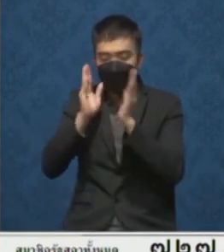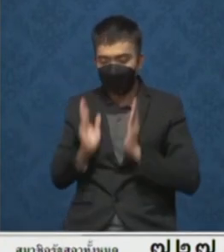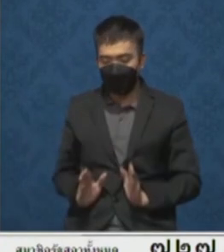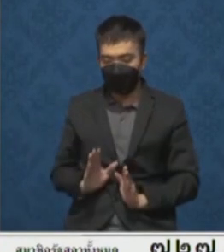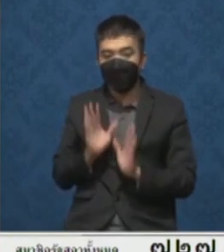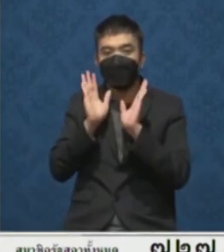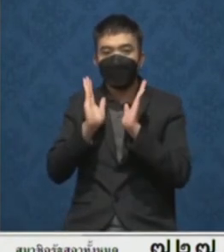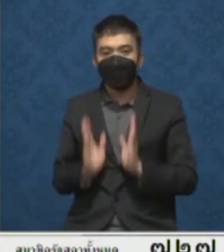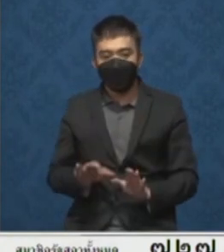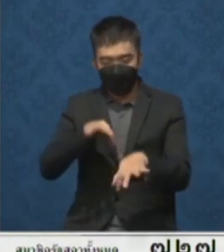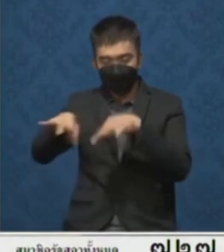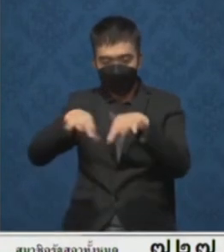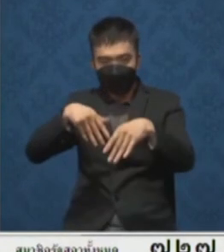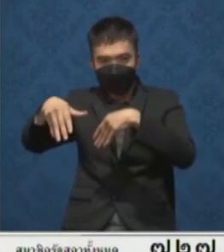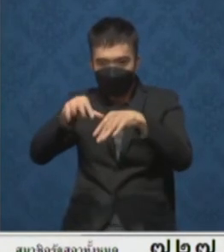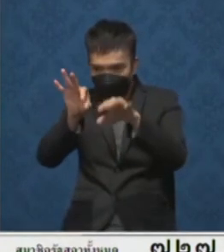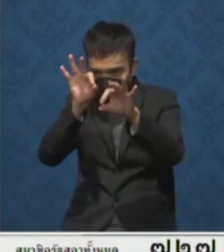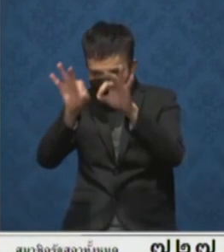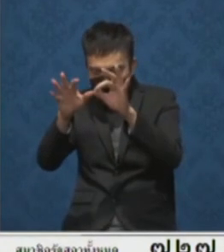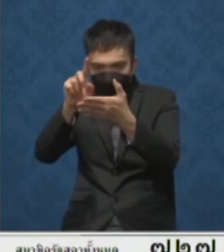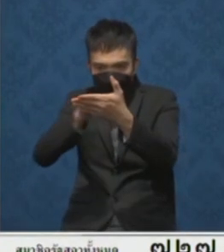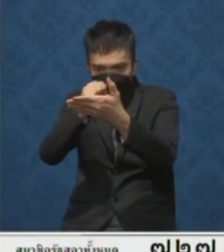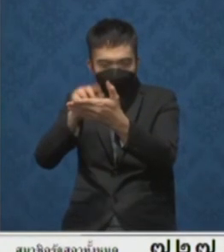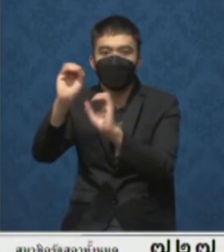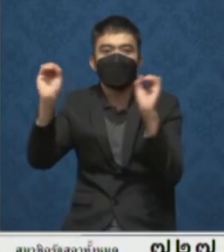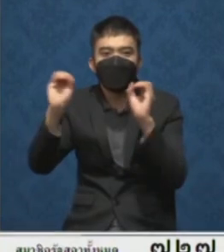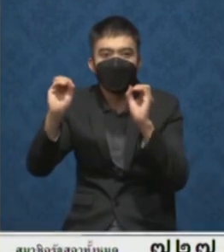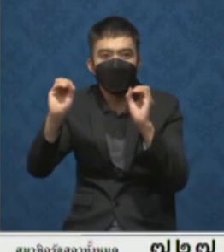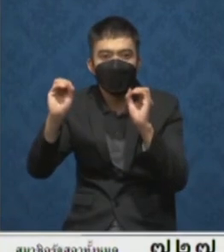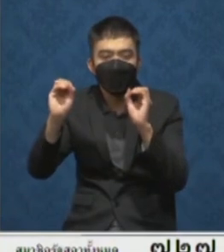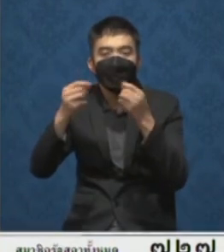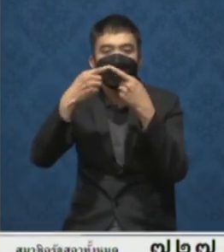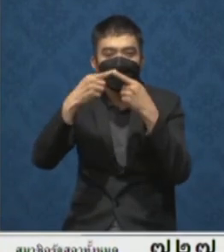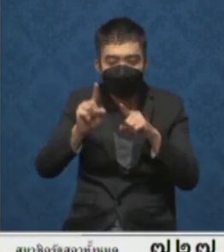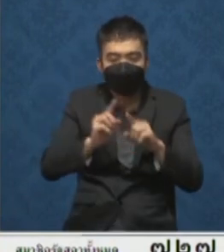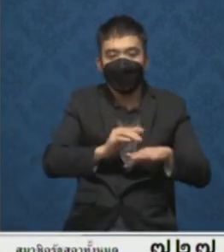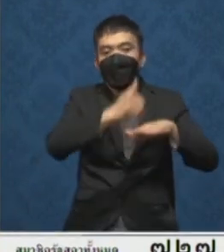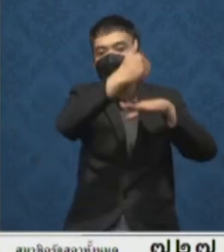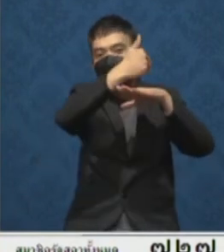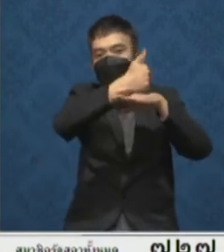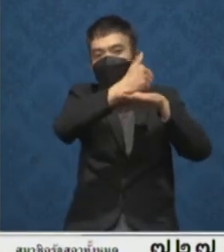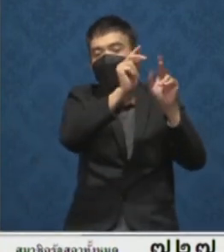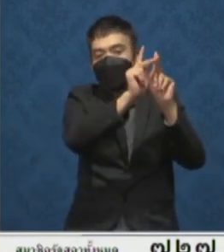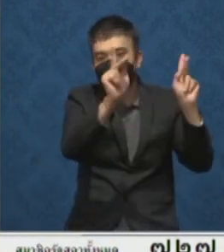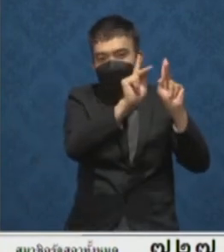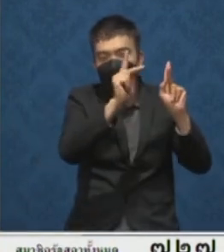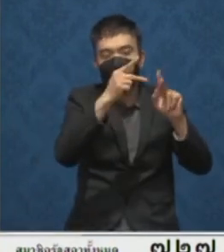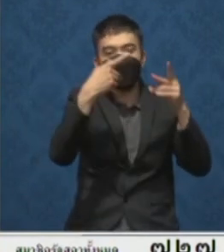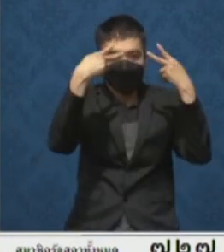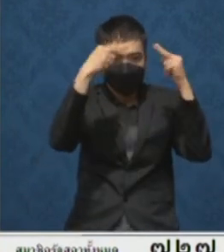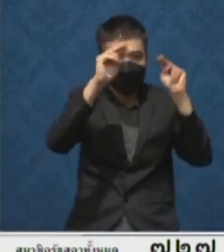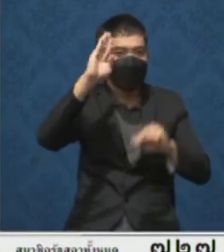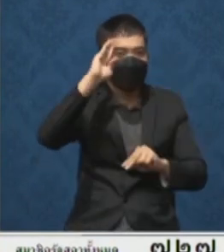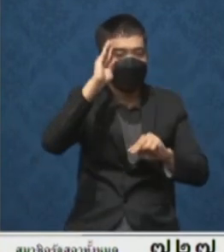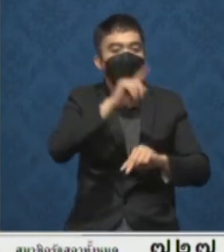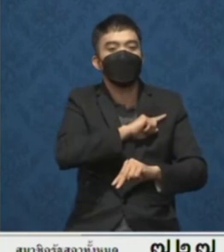ไม่มีอะไรเลยแม้แต่นิดเดียวที่ยึดโยงกับพี่น้องประชาชนหากแต่มาจากการคัดเลือกของคณะกรรมการที่พลเอกประยุทธ์ตั้งขึ้น